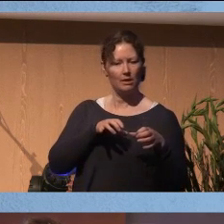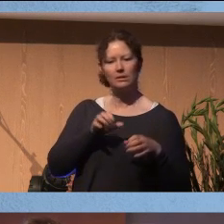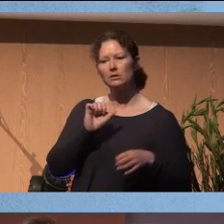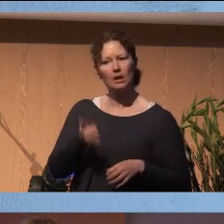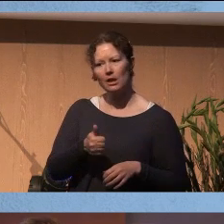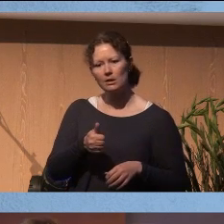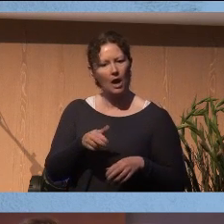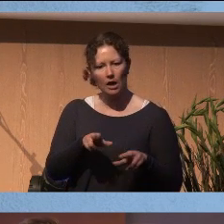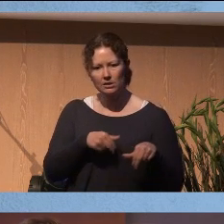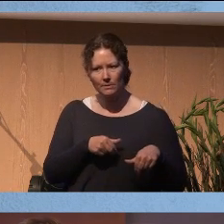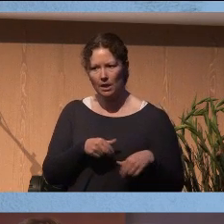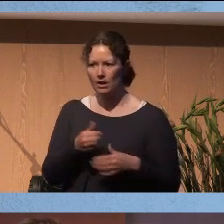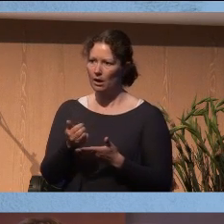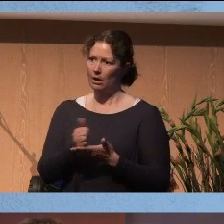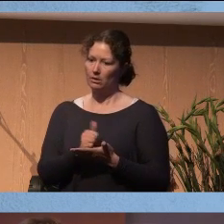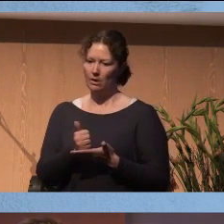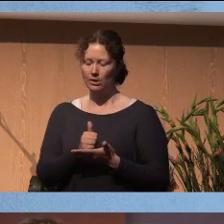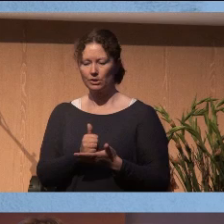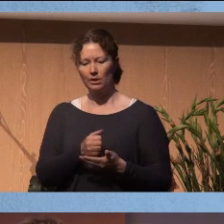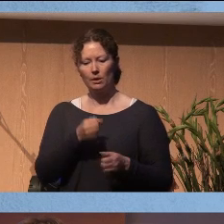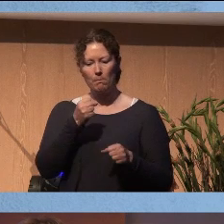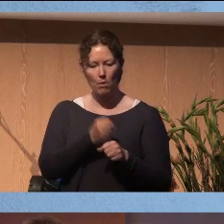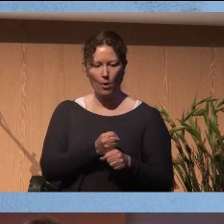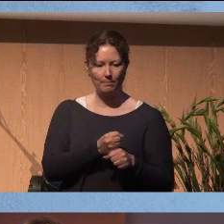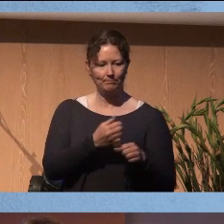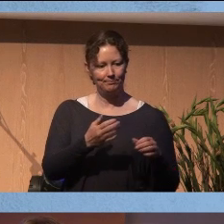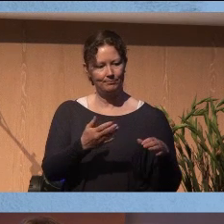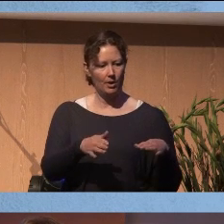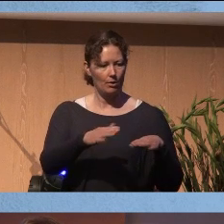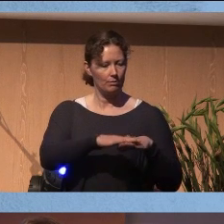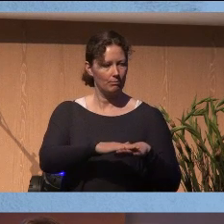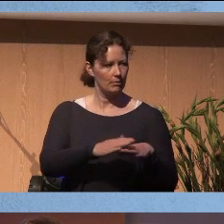aksepteres. Kanskje skal det sanksjoneres.